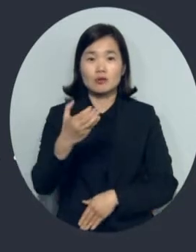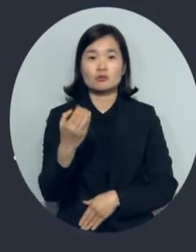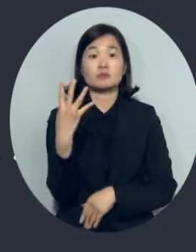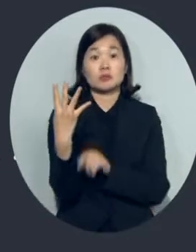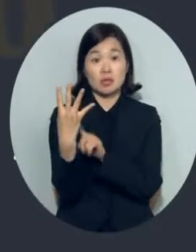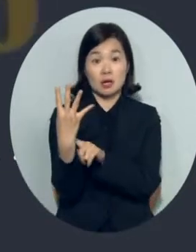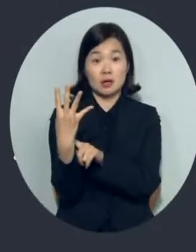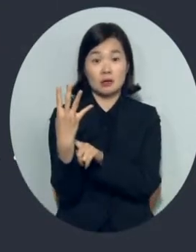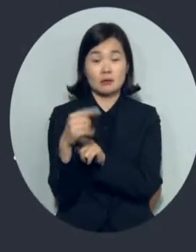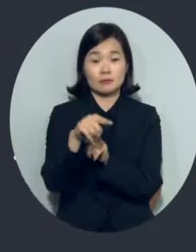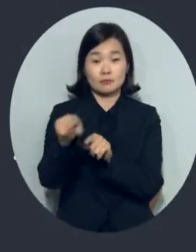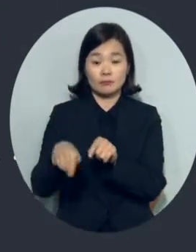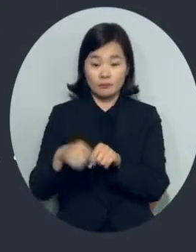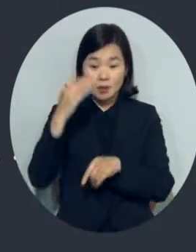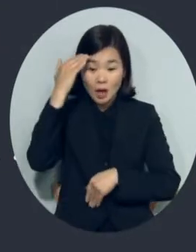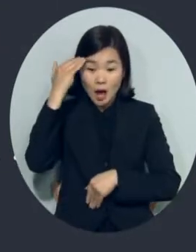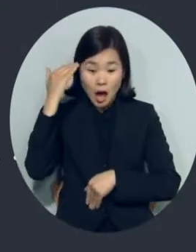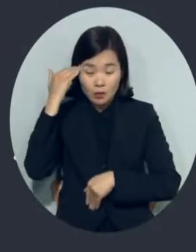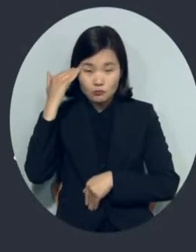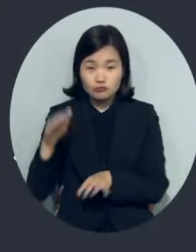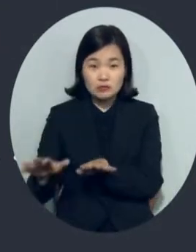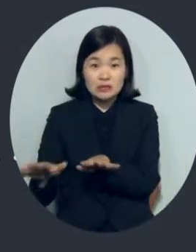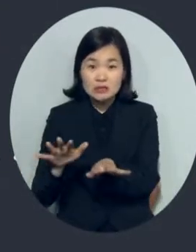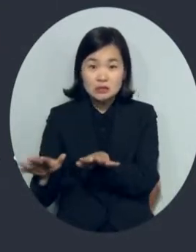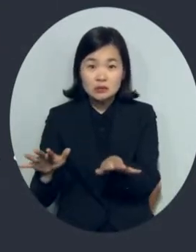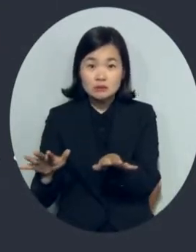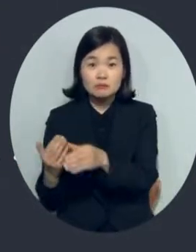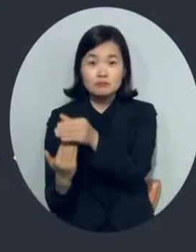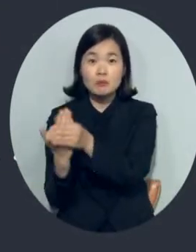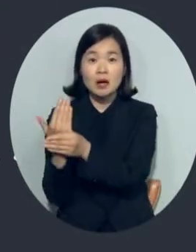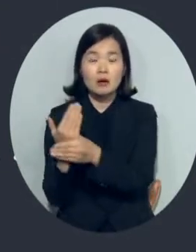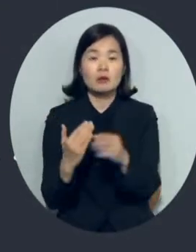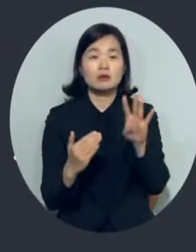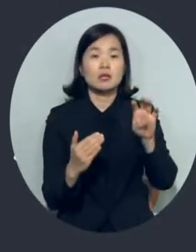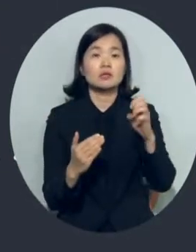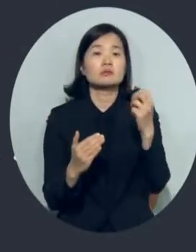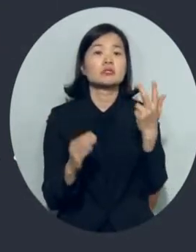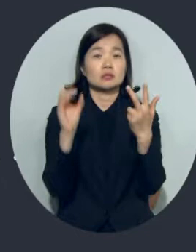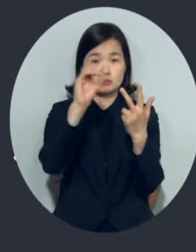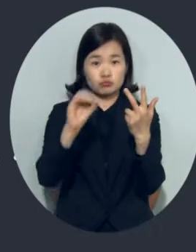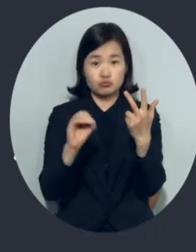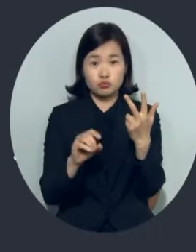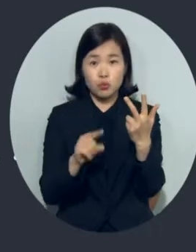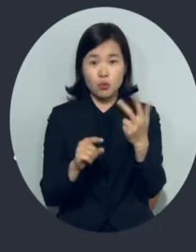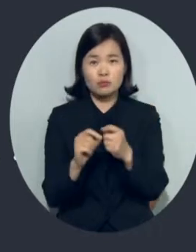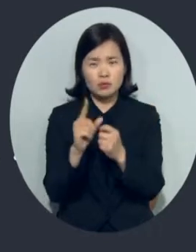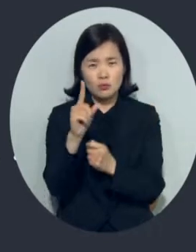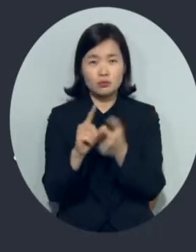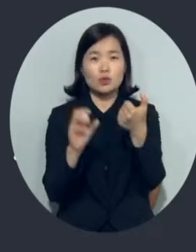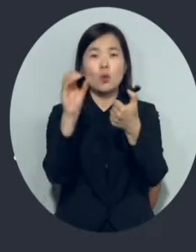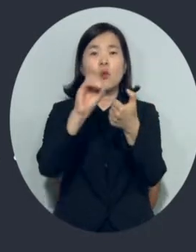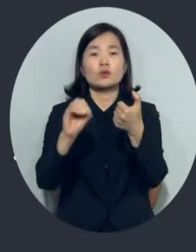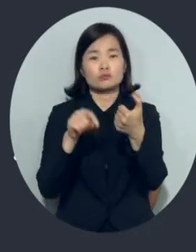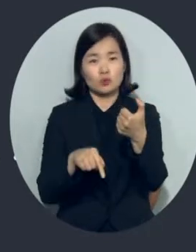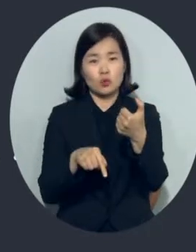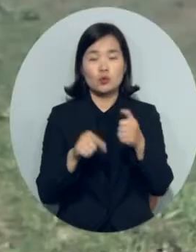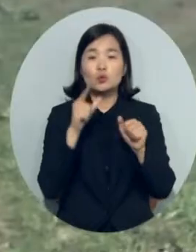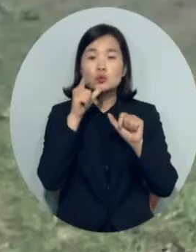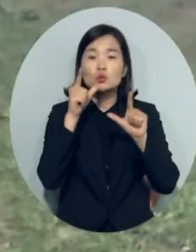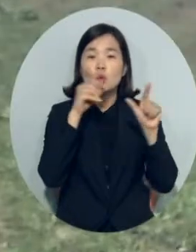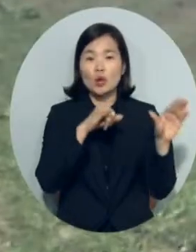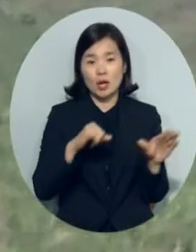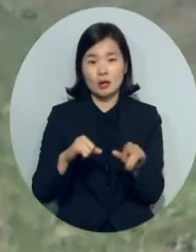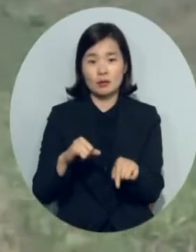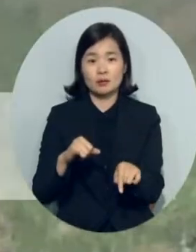발생했는데 국내 육상 미소 지진 발생 건 소의 47% 거의 절반에 육박하는 수치입니다